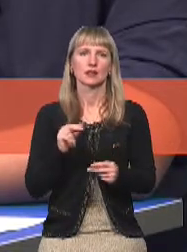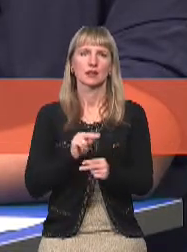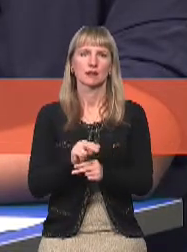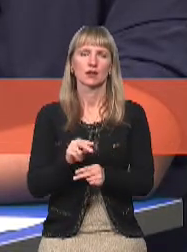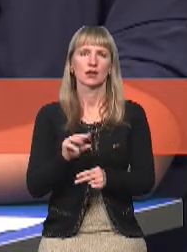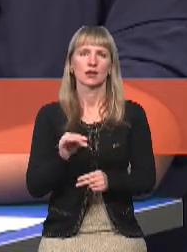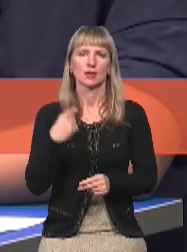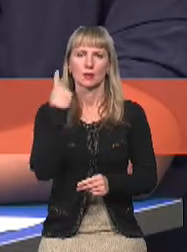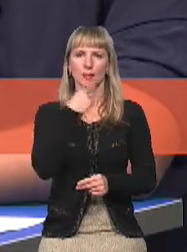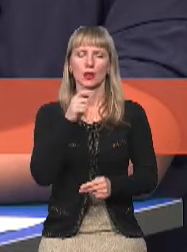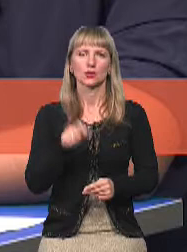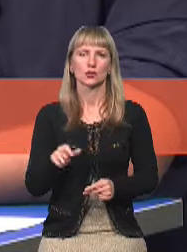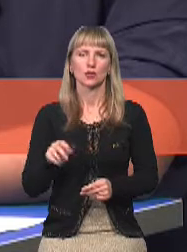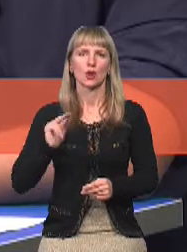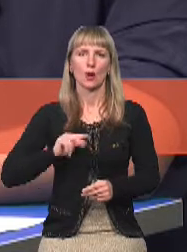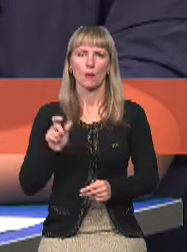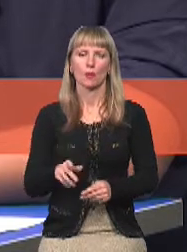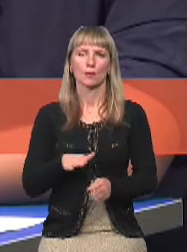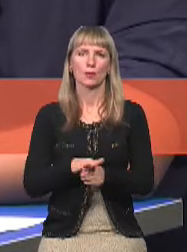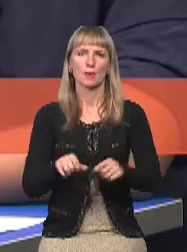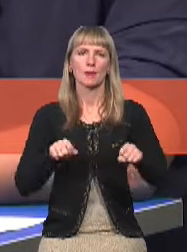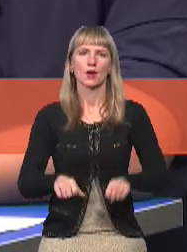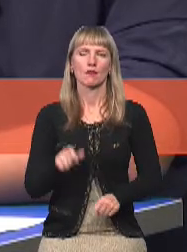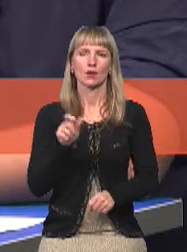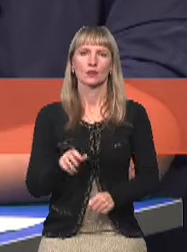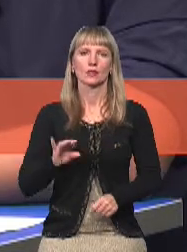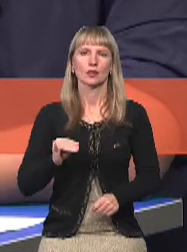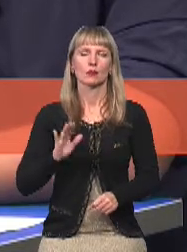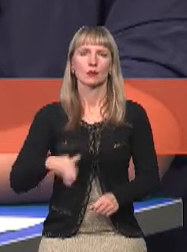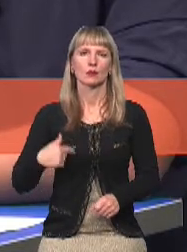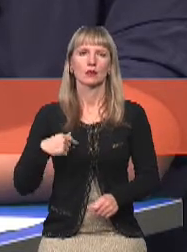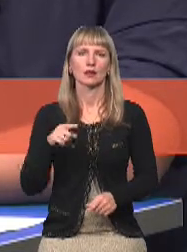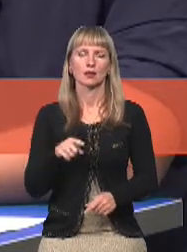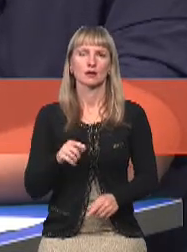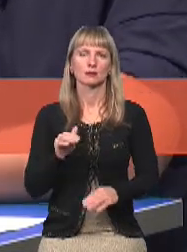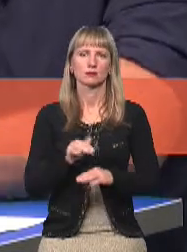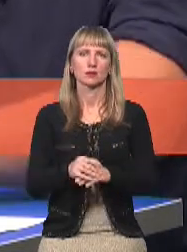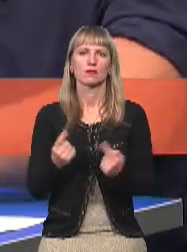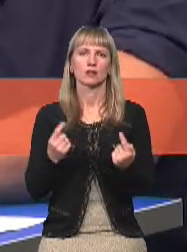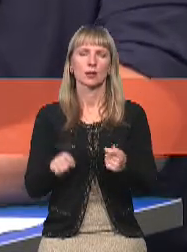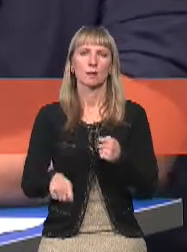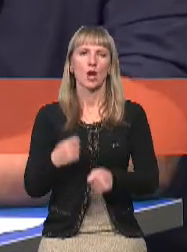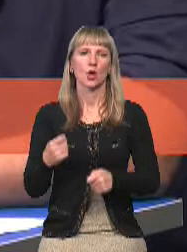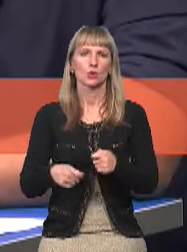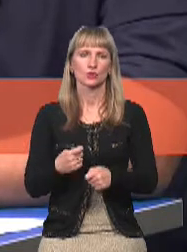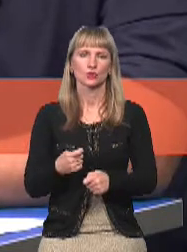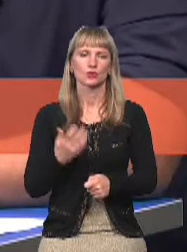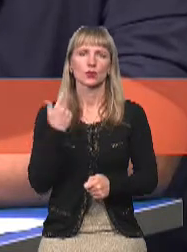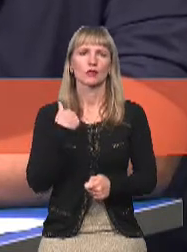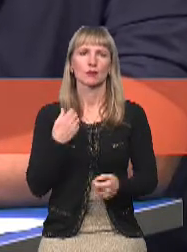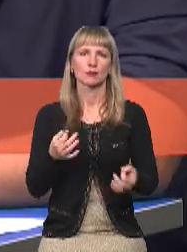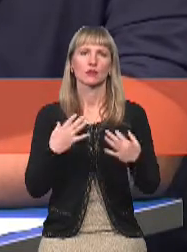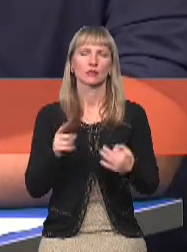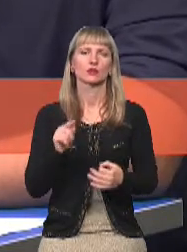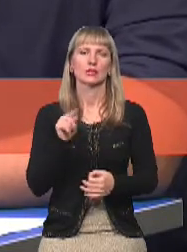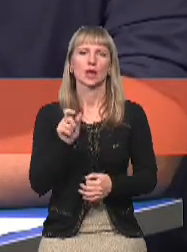і персонал щодо дотримання прав людини. І потім ми там констатували величезні порушення. І коли нам кажуть,